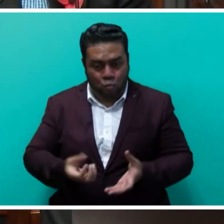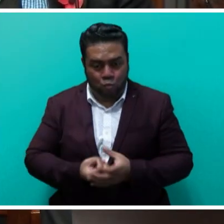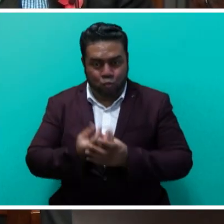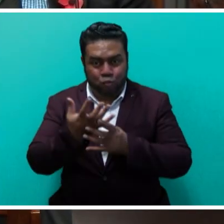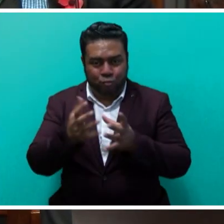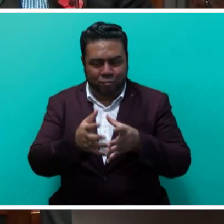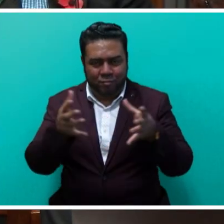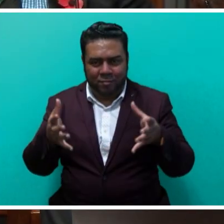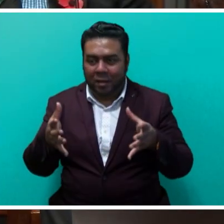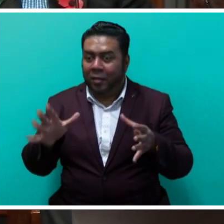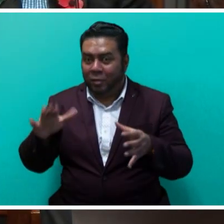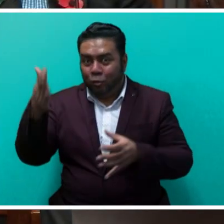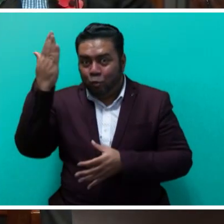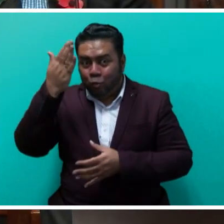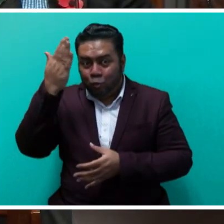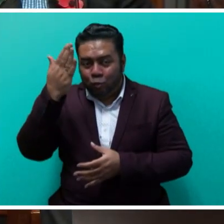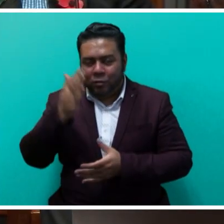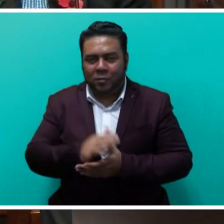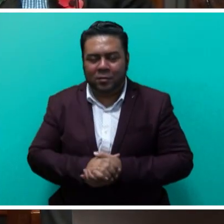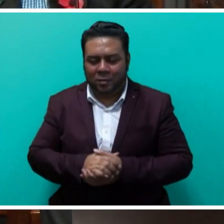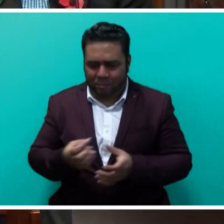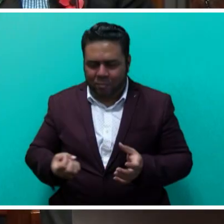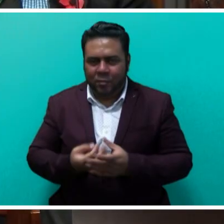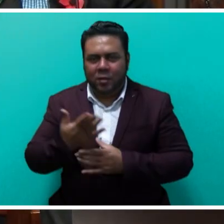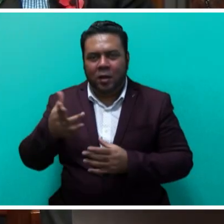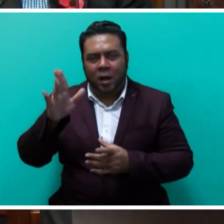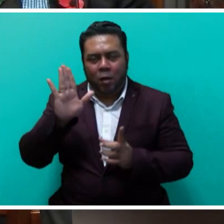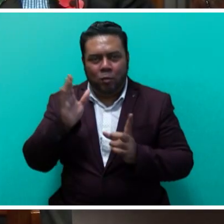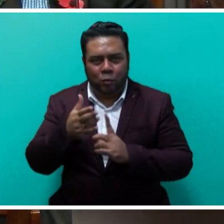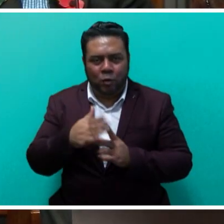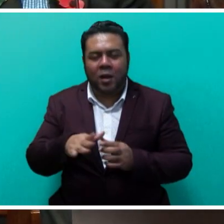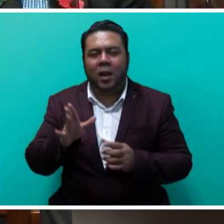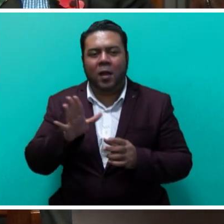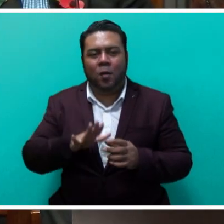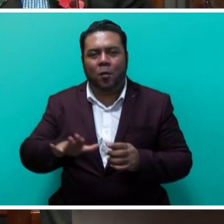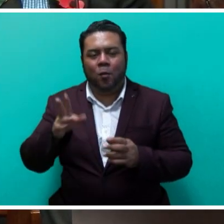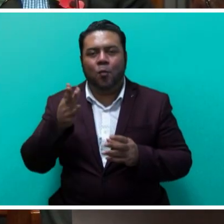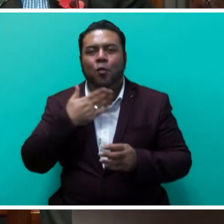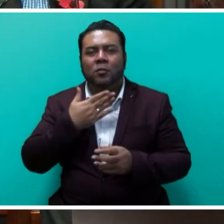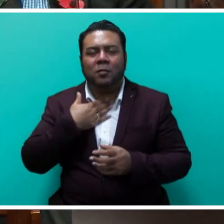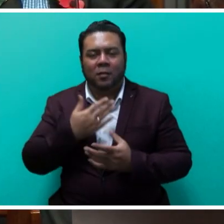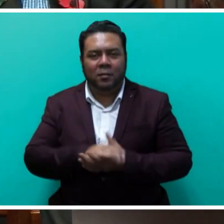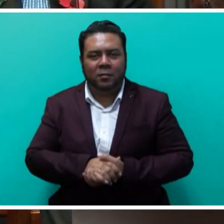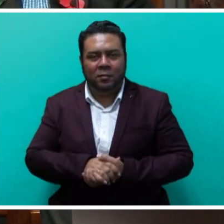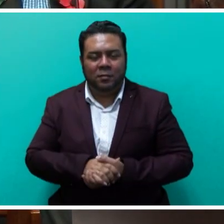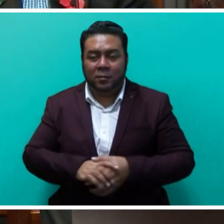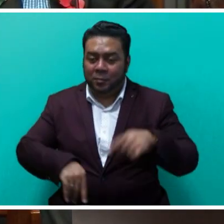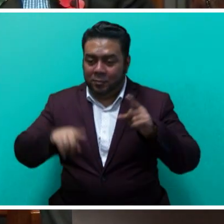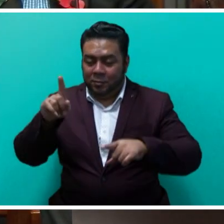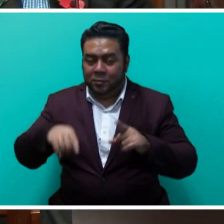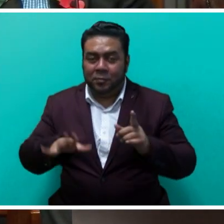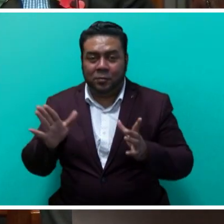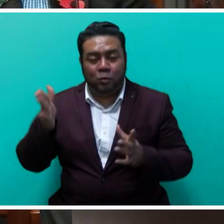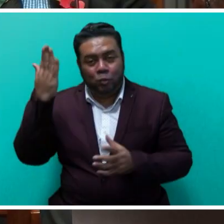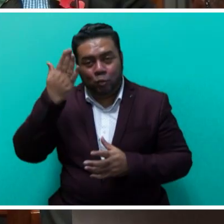e na vei korni vuli, na kena vambulai na nonda i tovo keina vosa. E na vei korni vuli